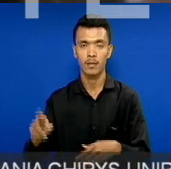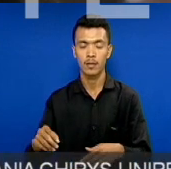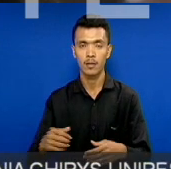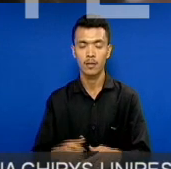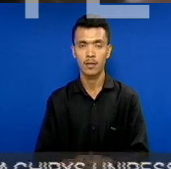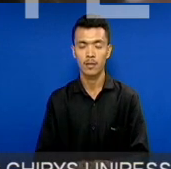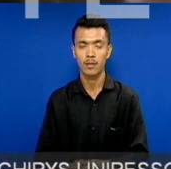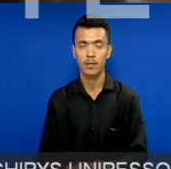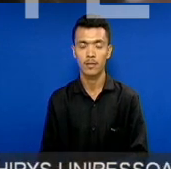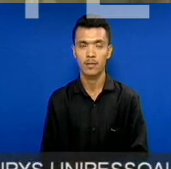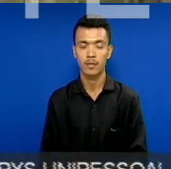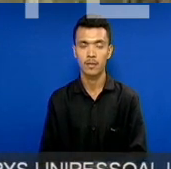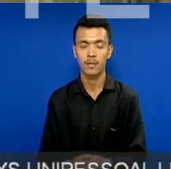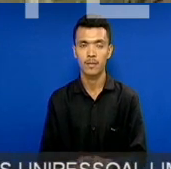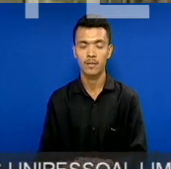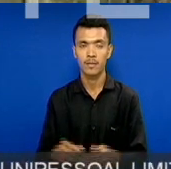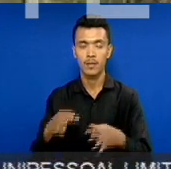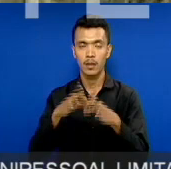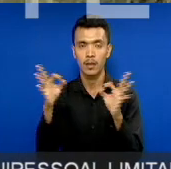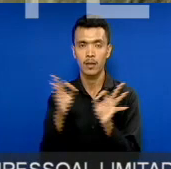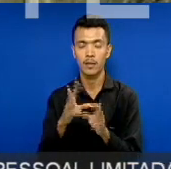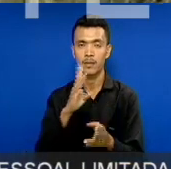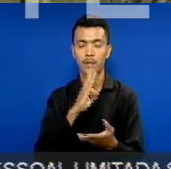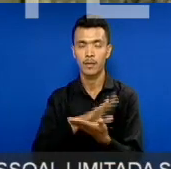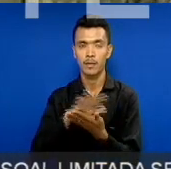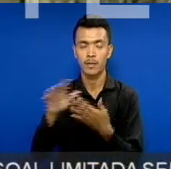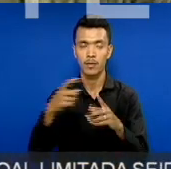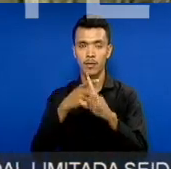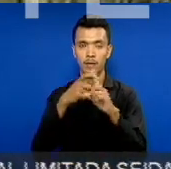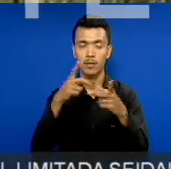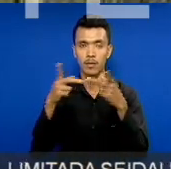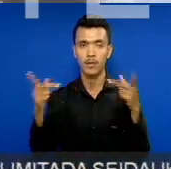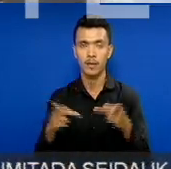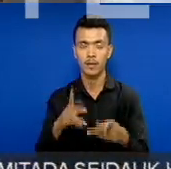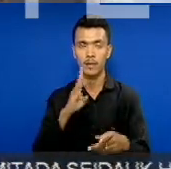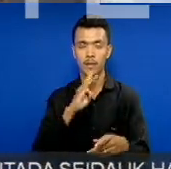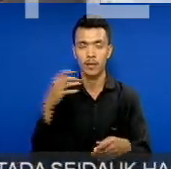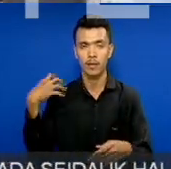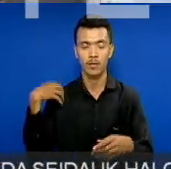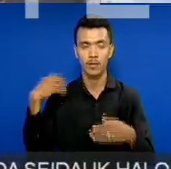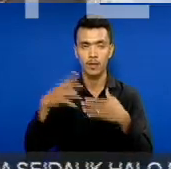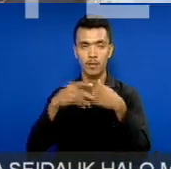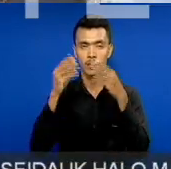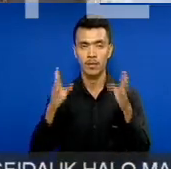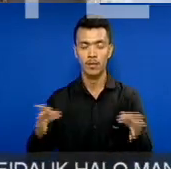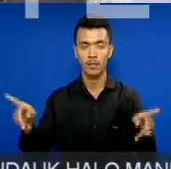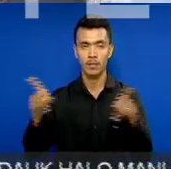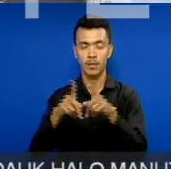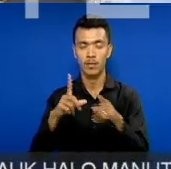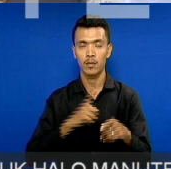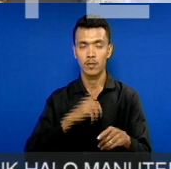ikan teknik PDM si rohin mensiar. Kanaliza saun bemos husi bematan ba edifisio administrasaun postu Lequidoe